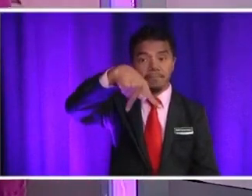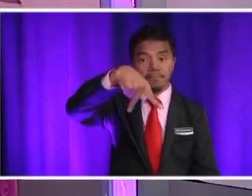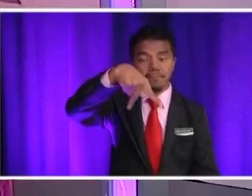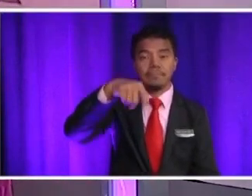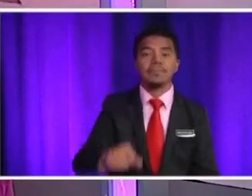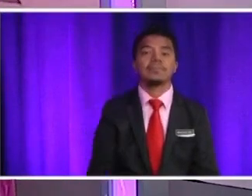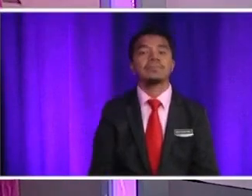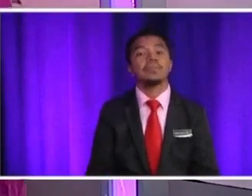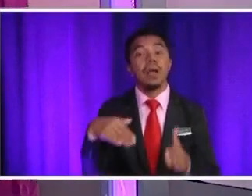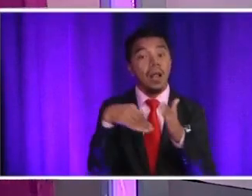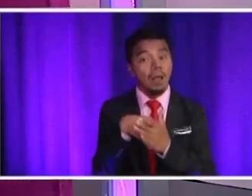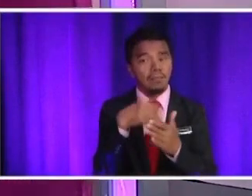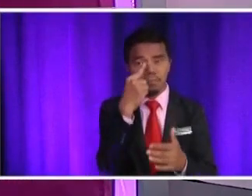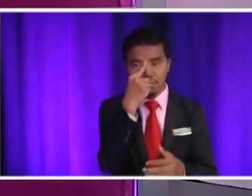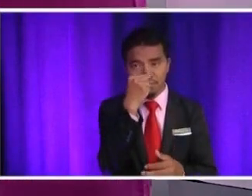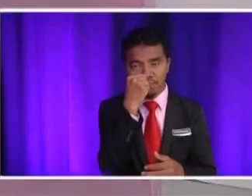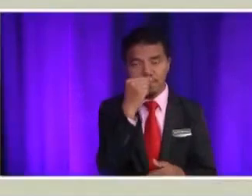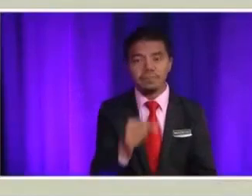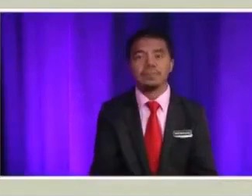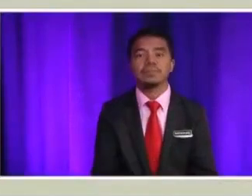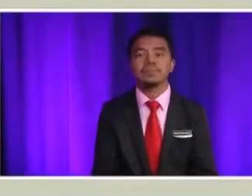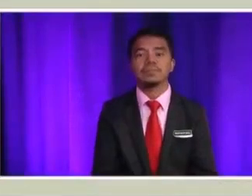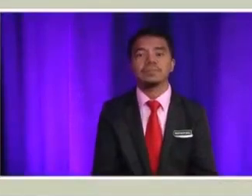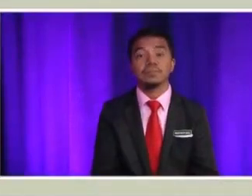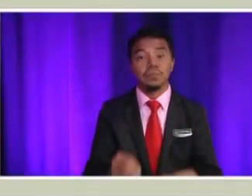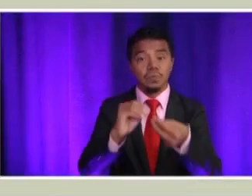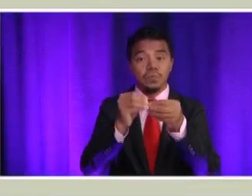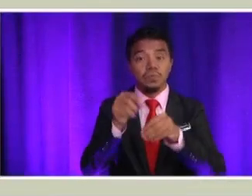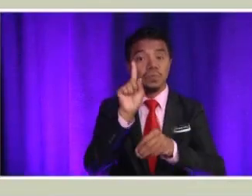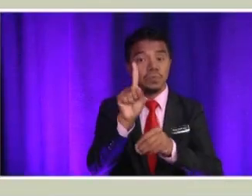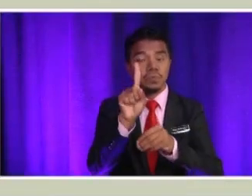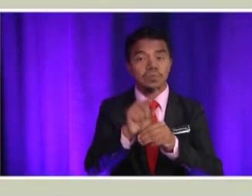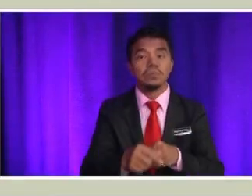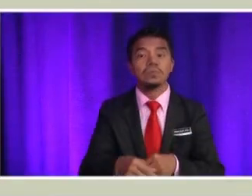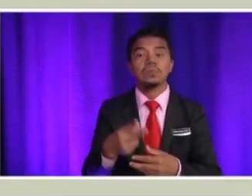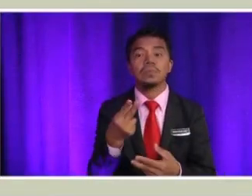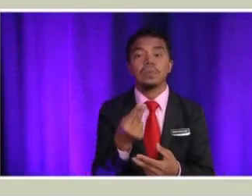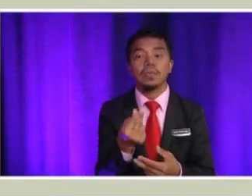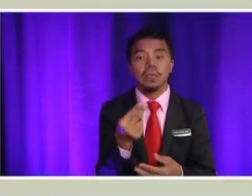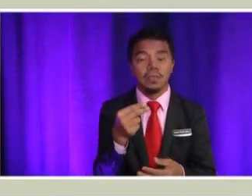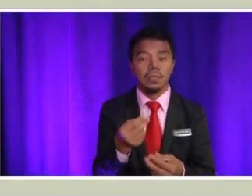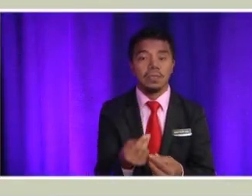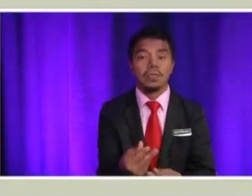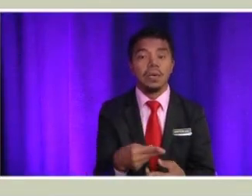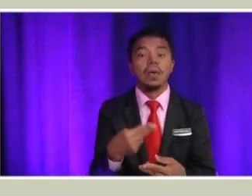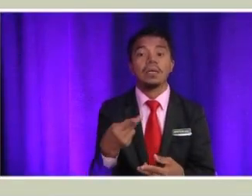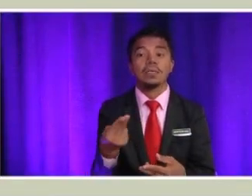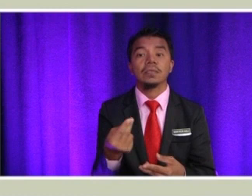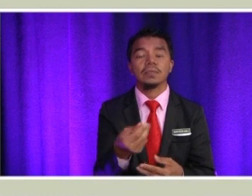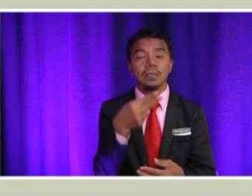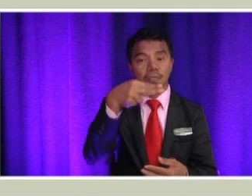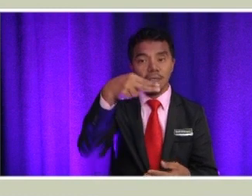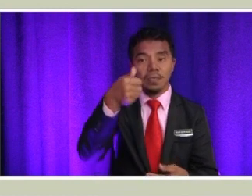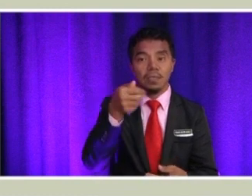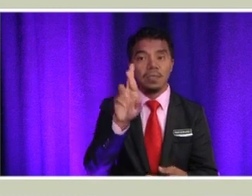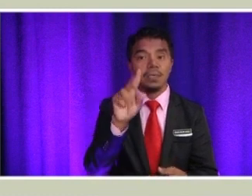Inggeris. Iaitu harga, price, P. Yang pertama. Kemudian elemen yang kedua